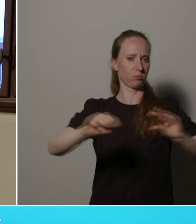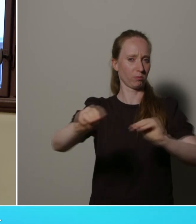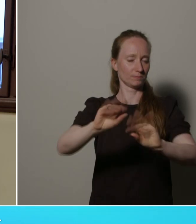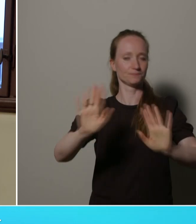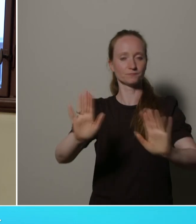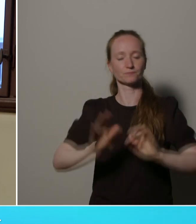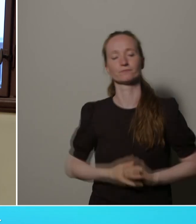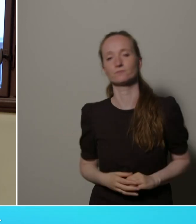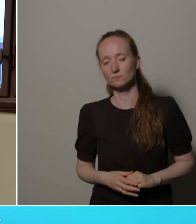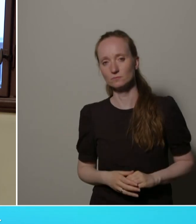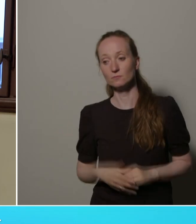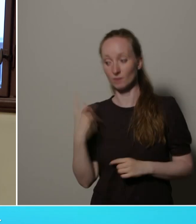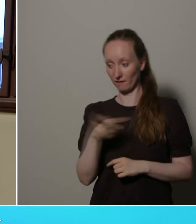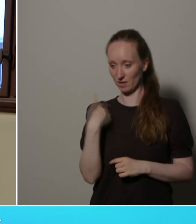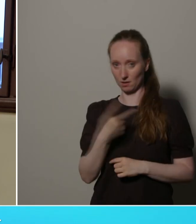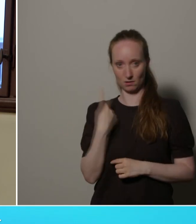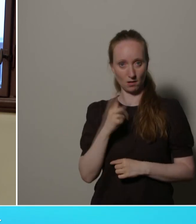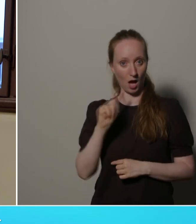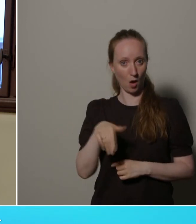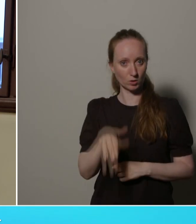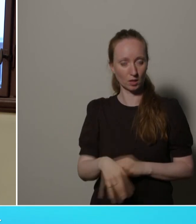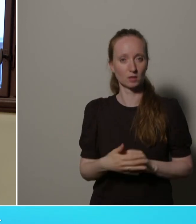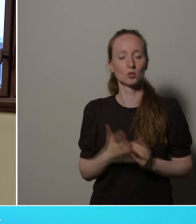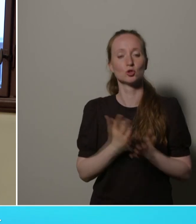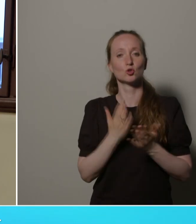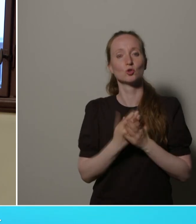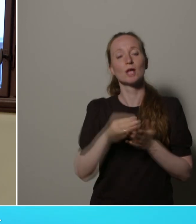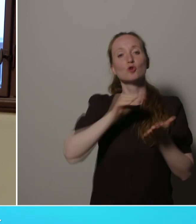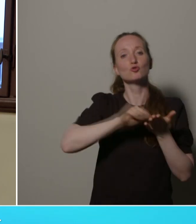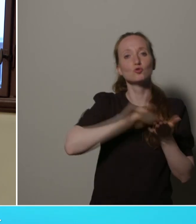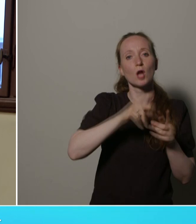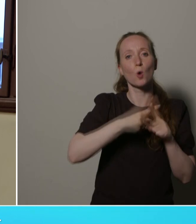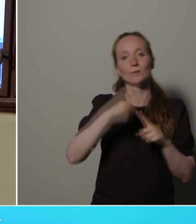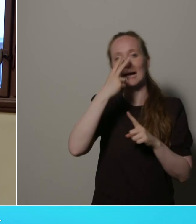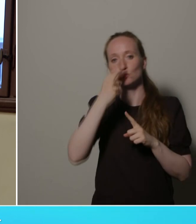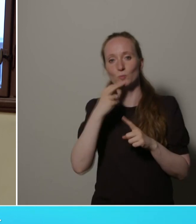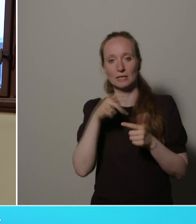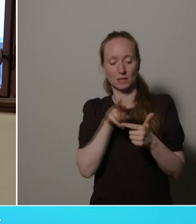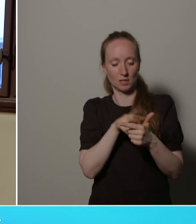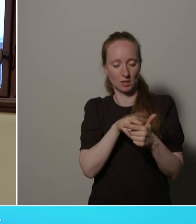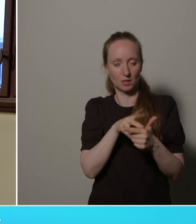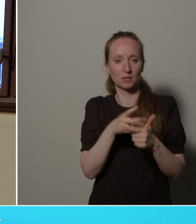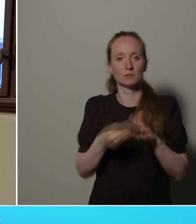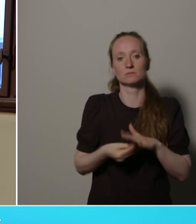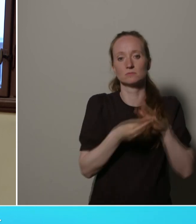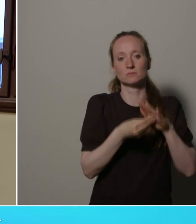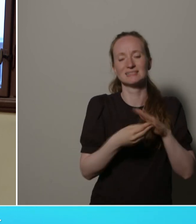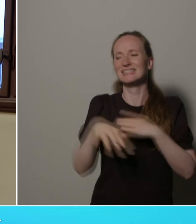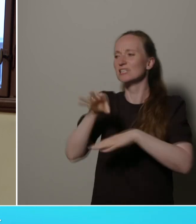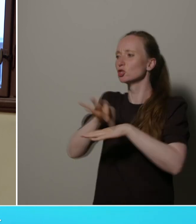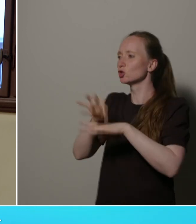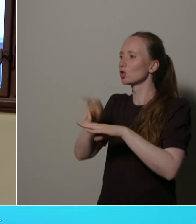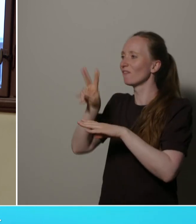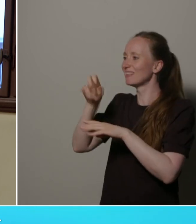haben wir auch eine Subvention von Schülern und Azubis drin. Und das ist tatsächlich in Ihrem Dr. Antrag Fietze, nicht drin. Gestatten